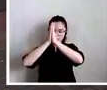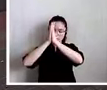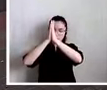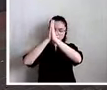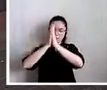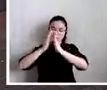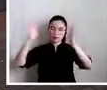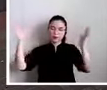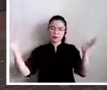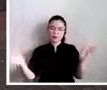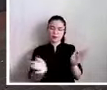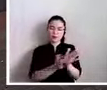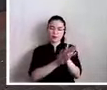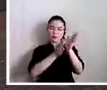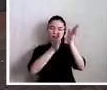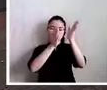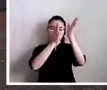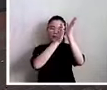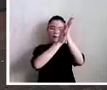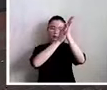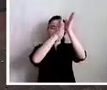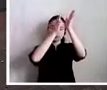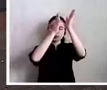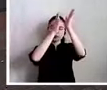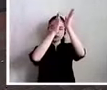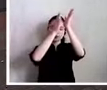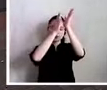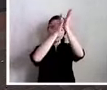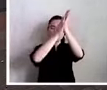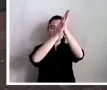pagdayin na among igasa